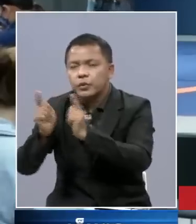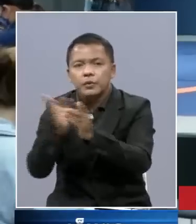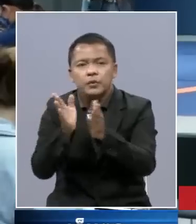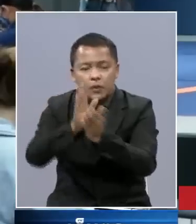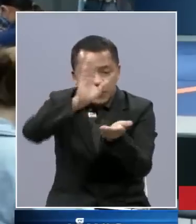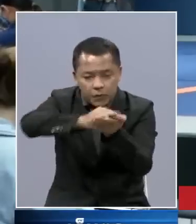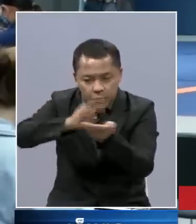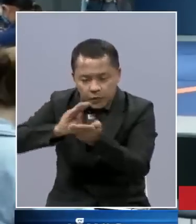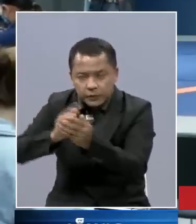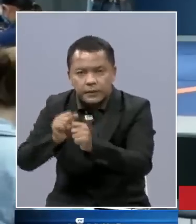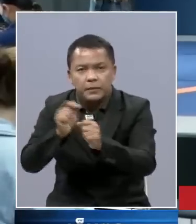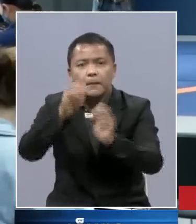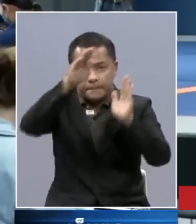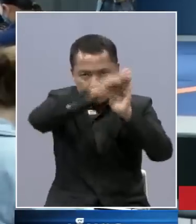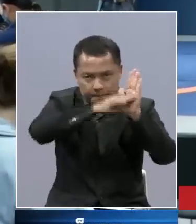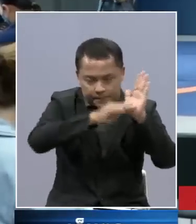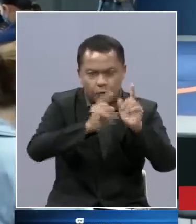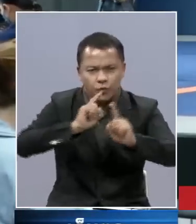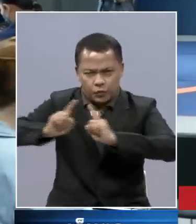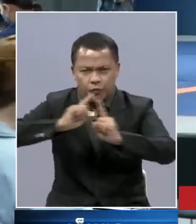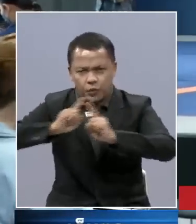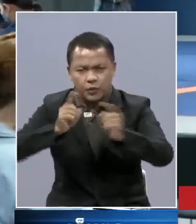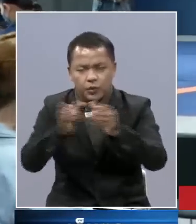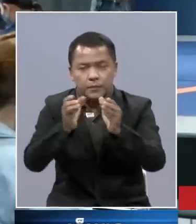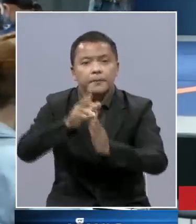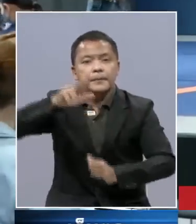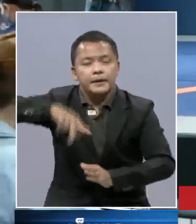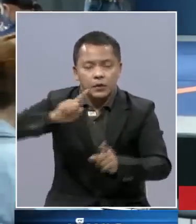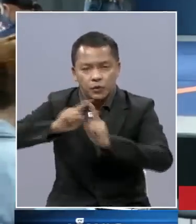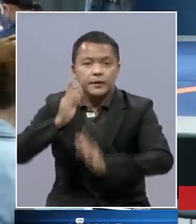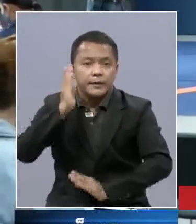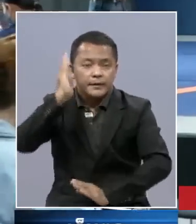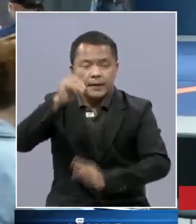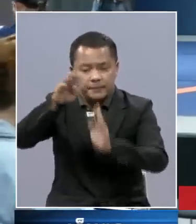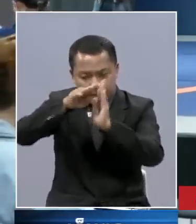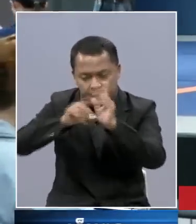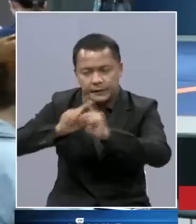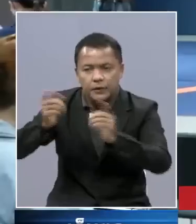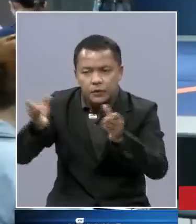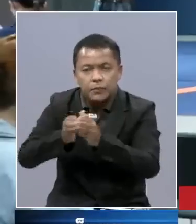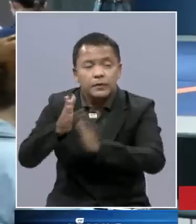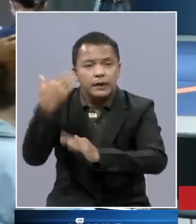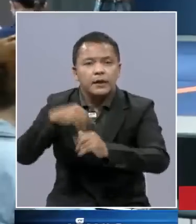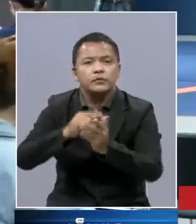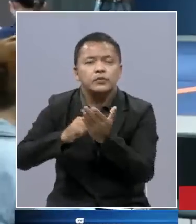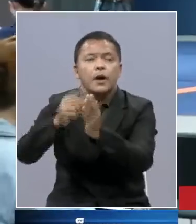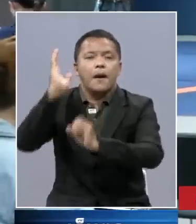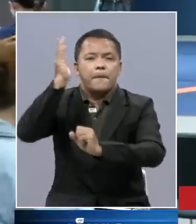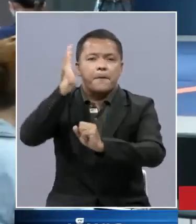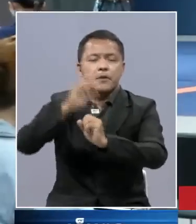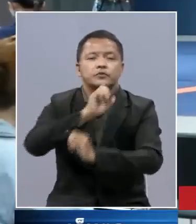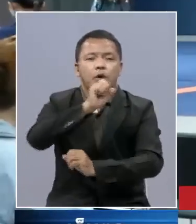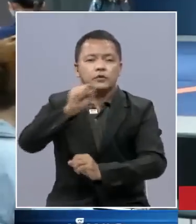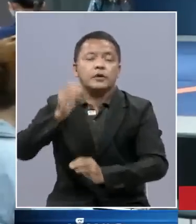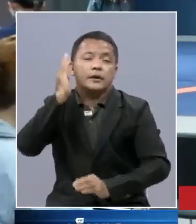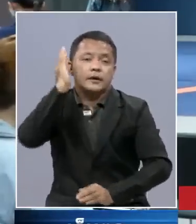ารวบรวมทำเป็นนโยบายแล้วก็จะต้องพูดคุยกับทางพรรคเพื่อไทยในเรื่องของนโยบายต่างๆด้วยนะคะก่อนที่จะนำไปแถลงต่อสภาน